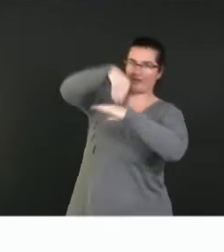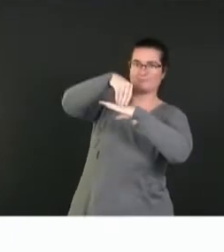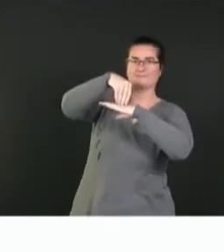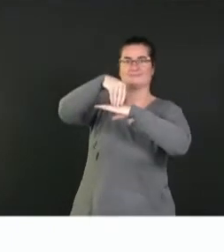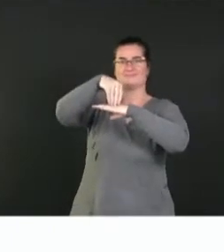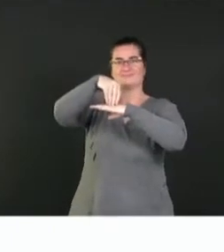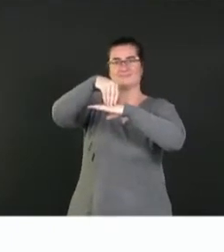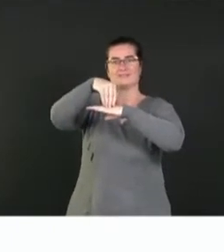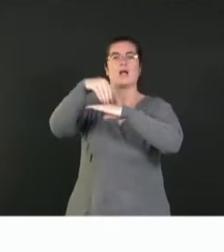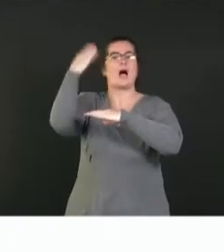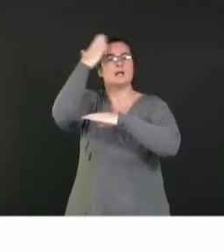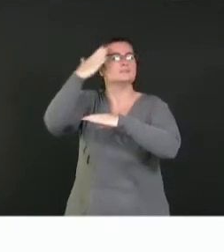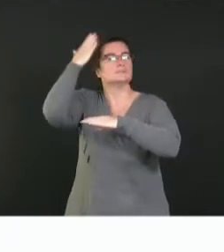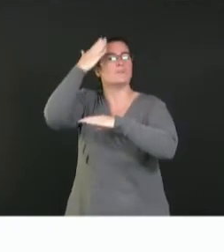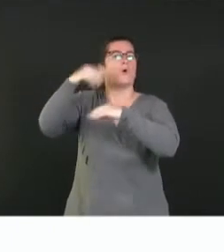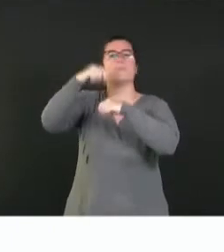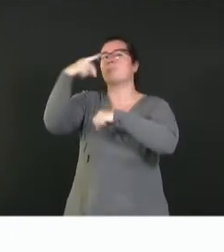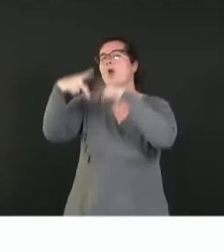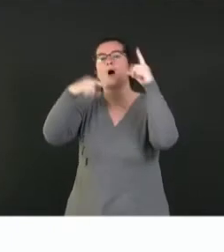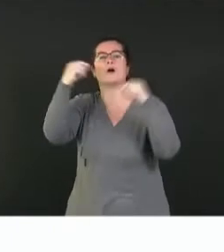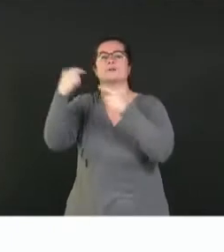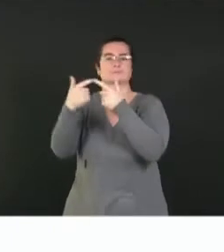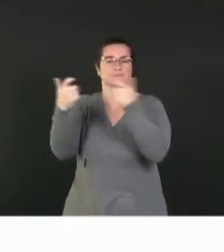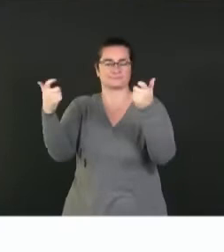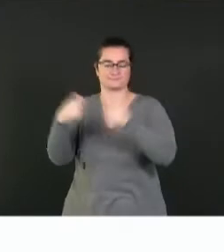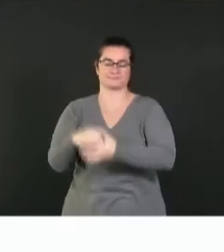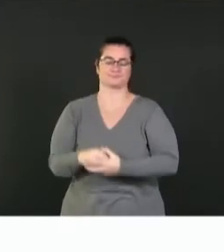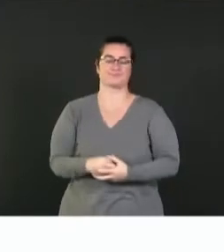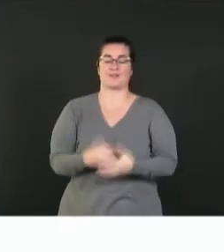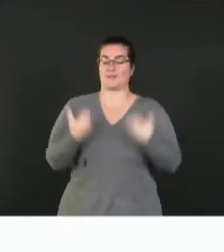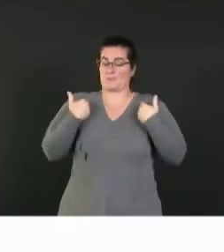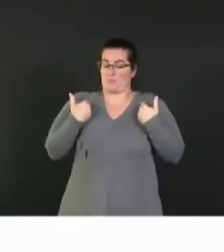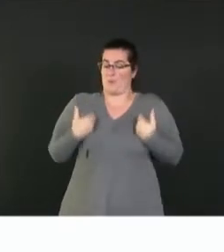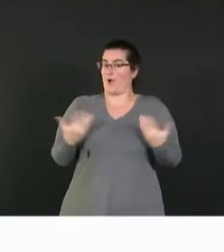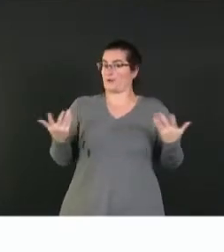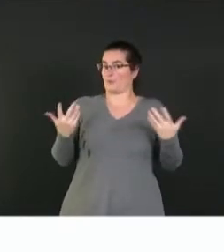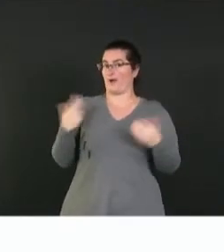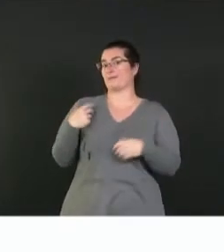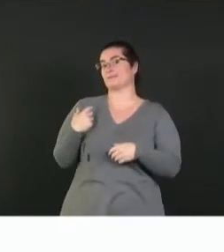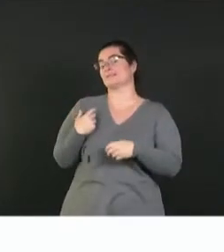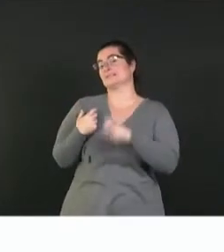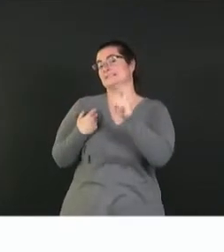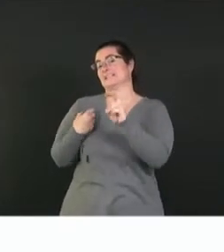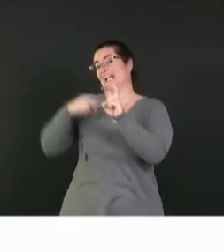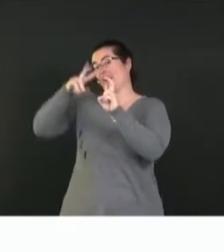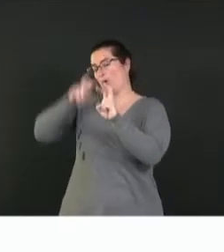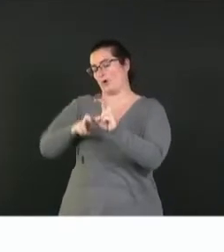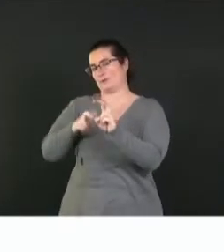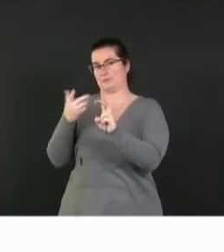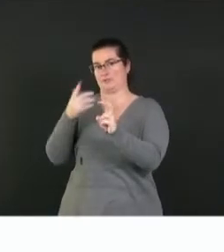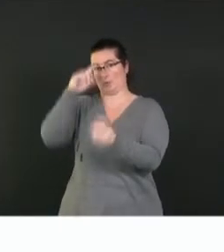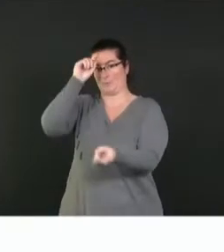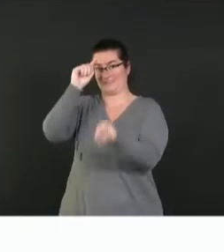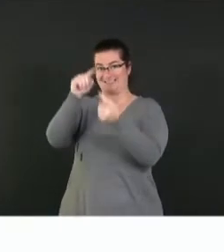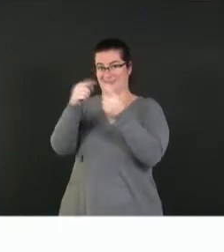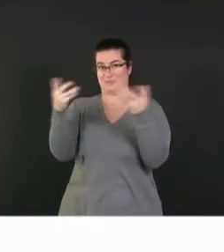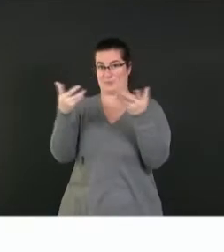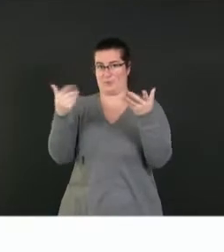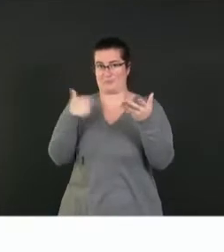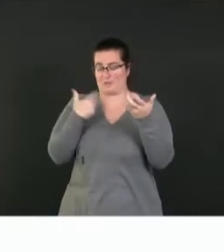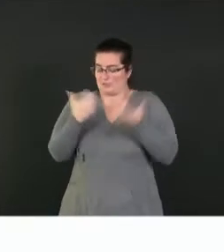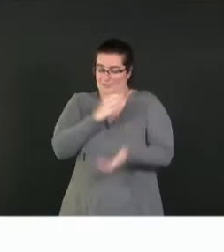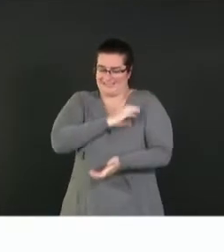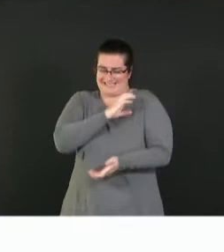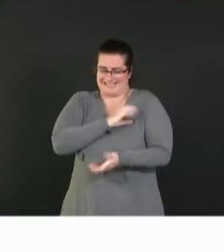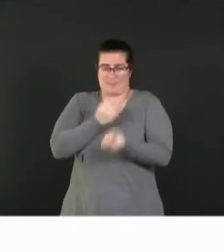Alors, moi, je m'inscris comme écologue avant tout dans une optique de sobriété et de frugalité.